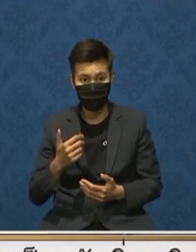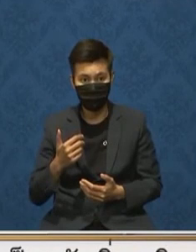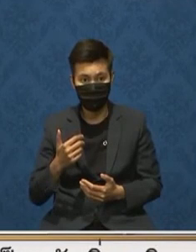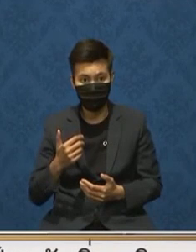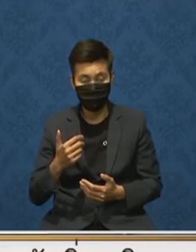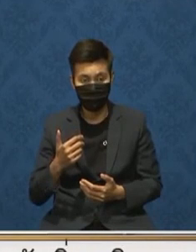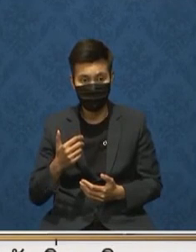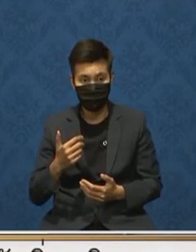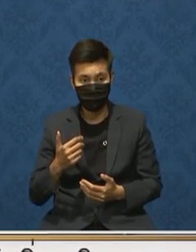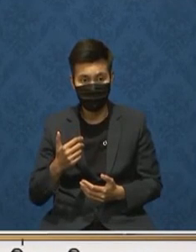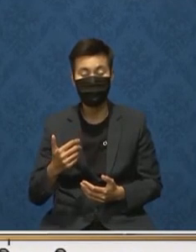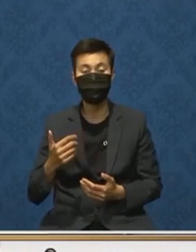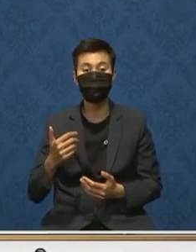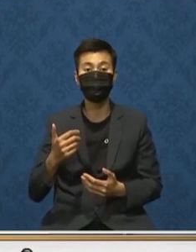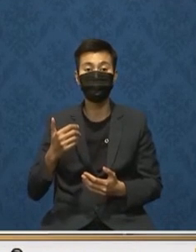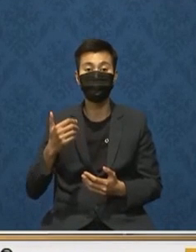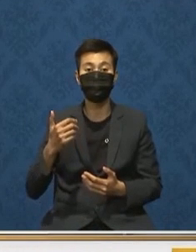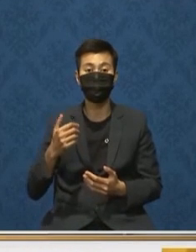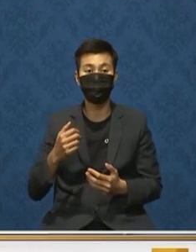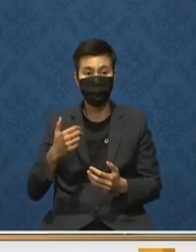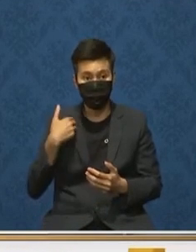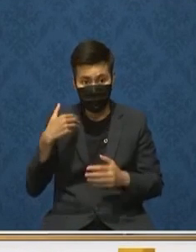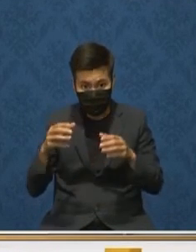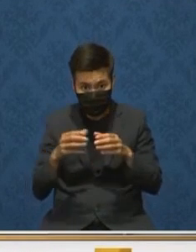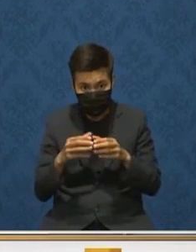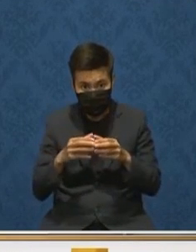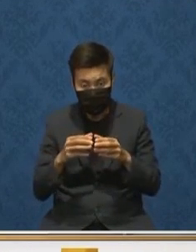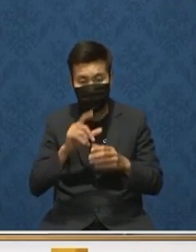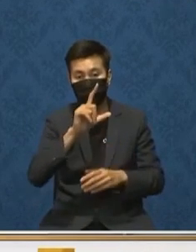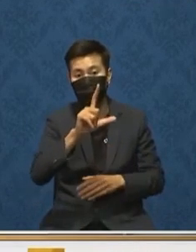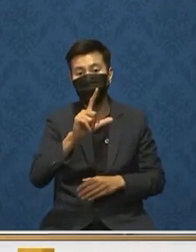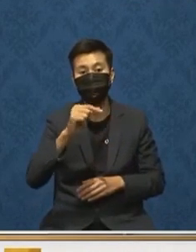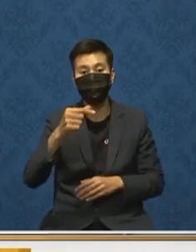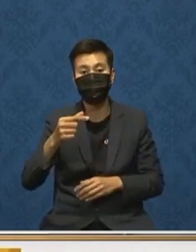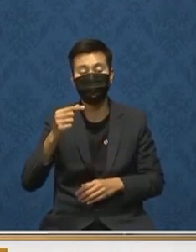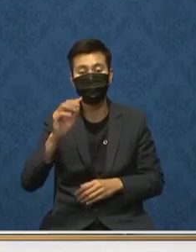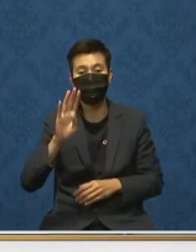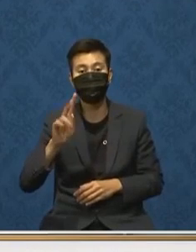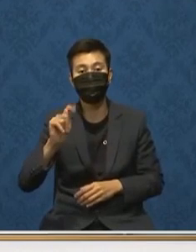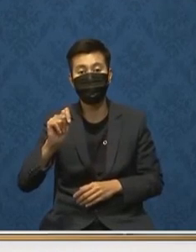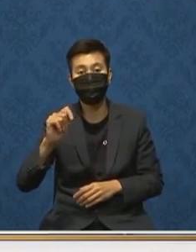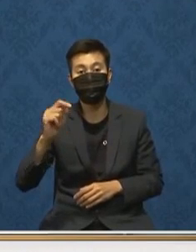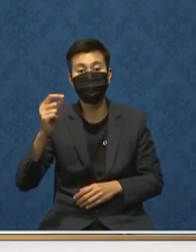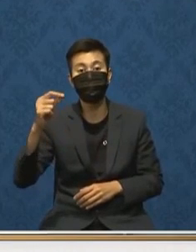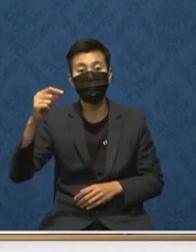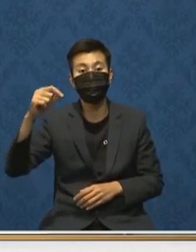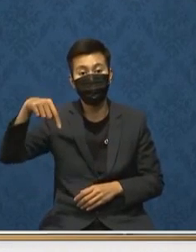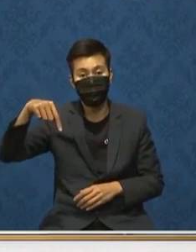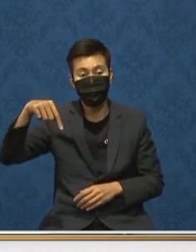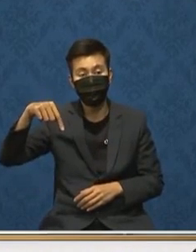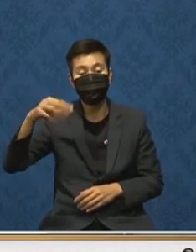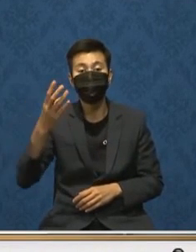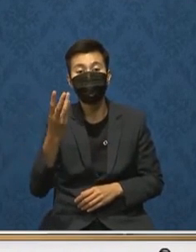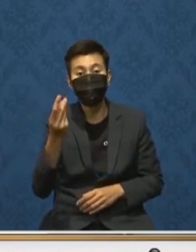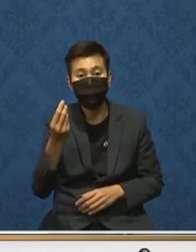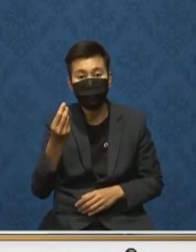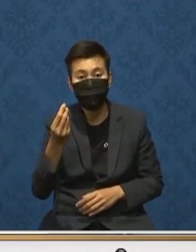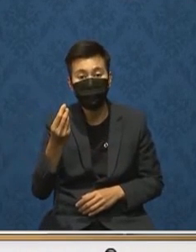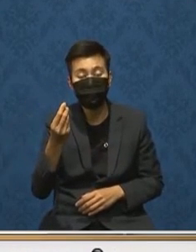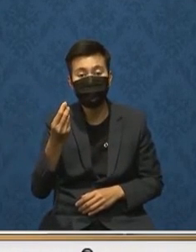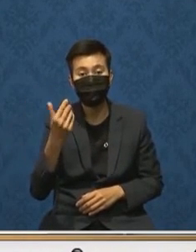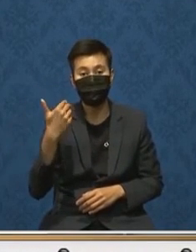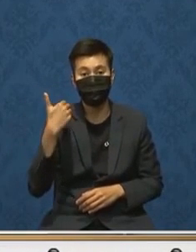ว่ามีกลุ่ม LGBT เนี่ยเท่าไหร่เขาทั้งหมดเนี่ย